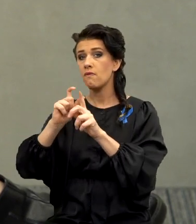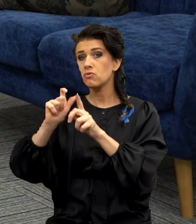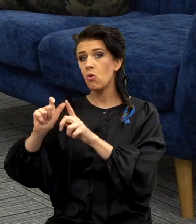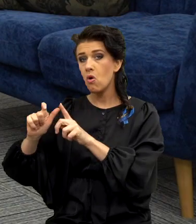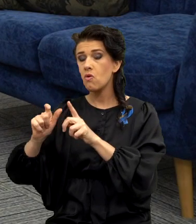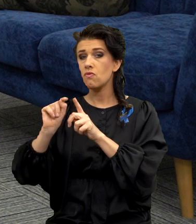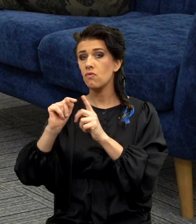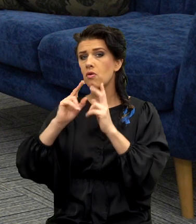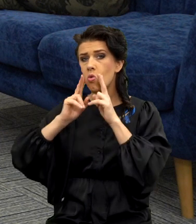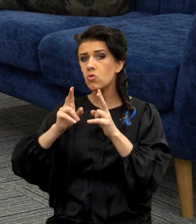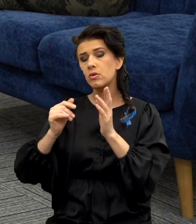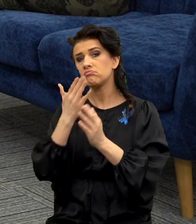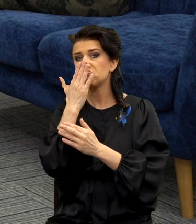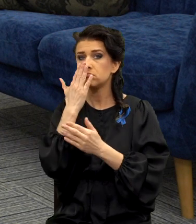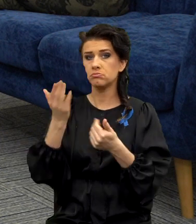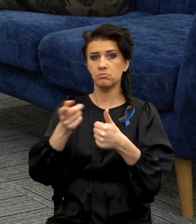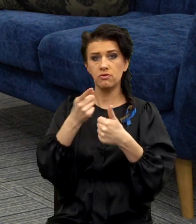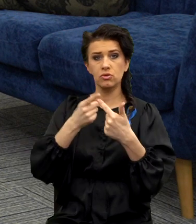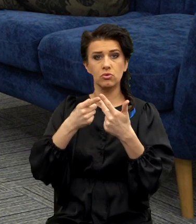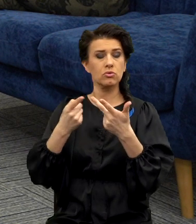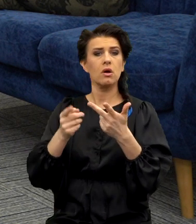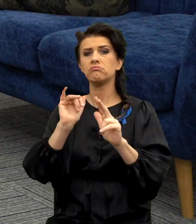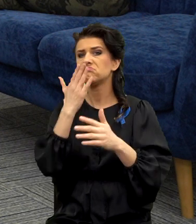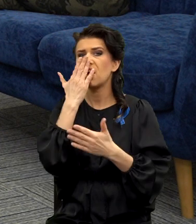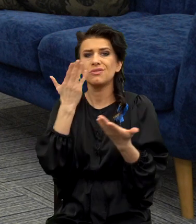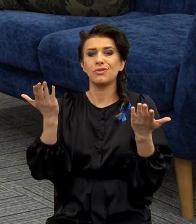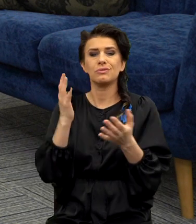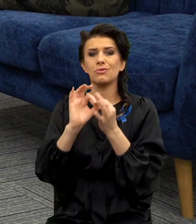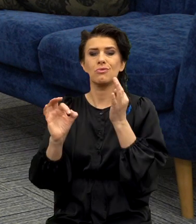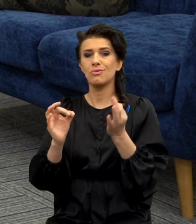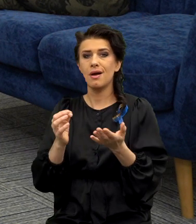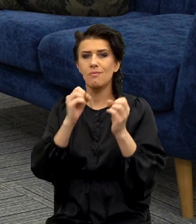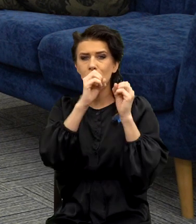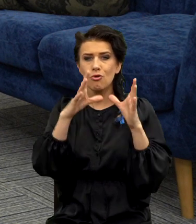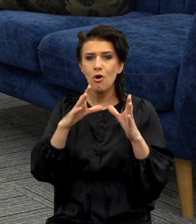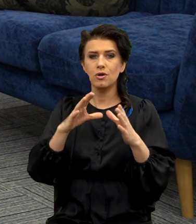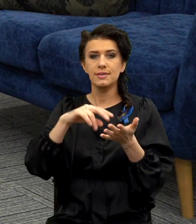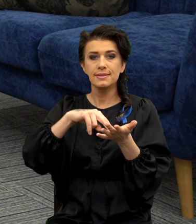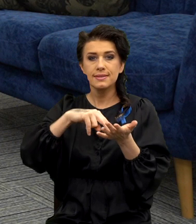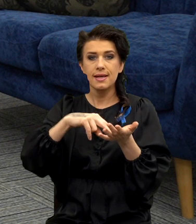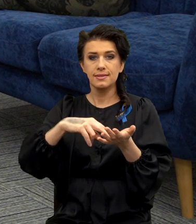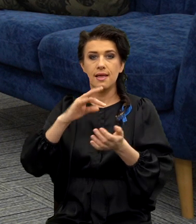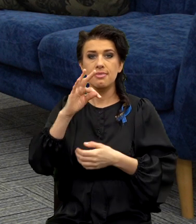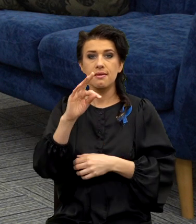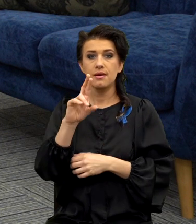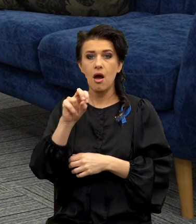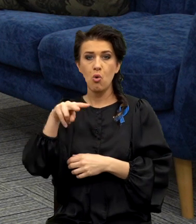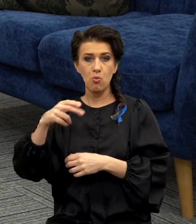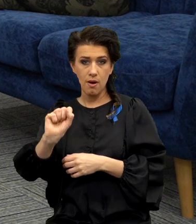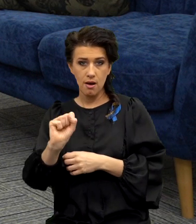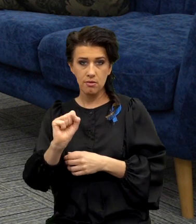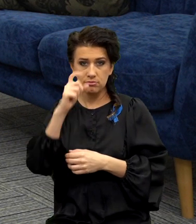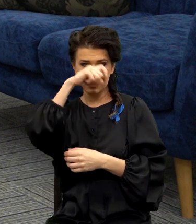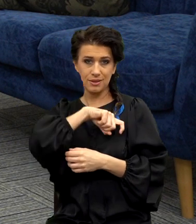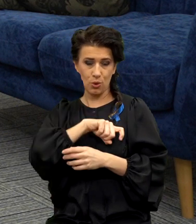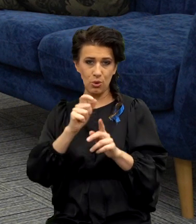konkretnie przejawiają się, czy to, co możemy obserwować, bo szok, stres, trauma to są pojęcia psychologiczne, prawda? To są